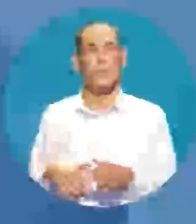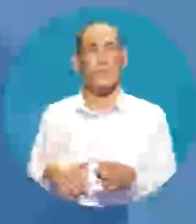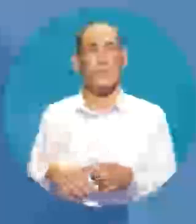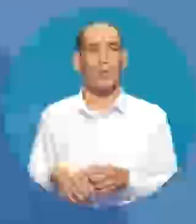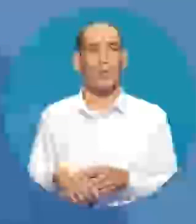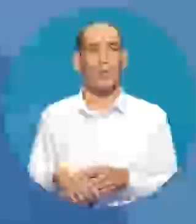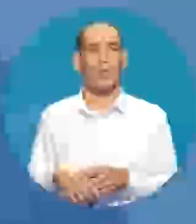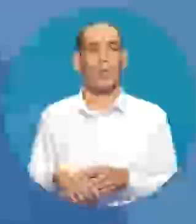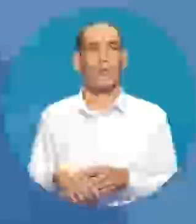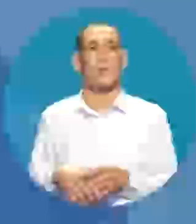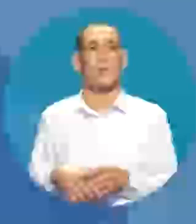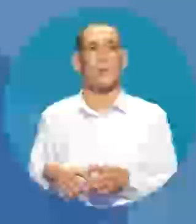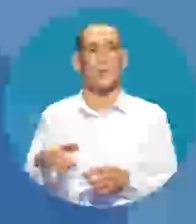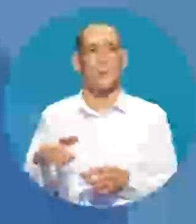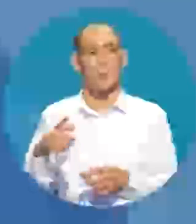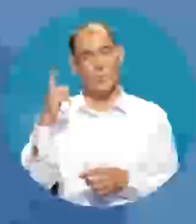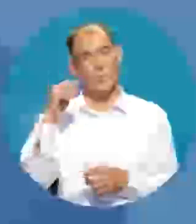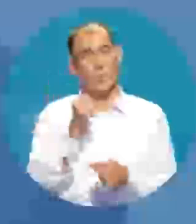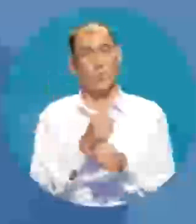Buda ne isteyimiz de oylanıp otursuzlar o.